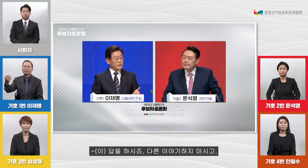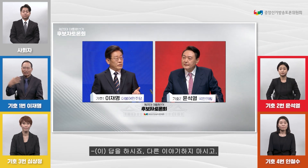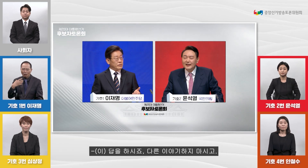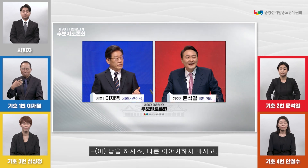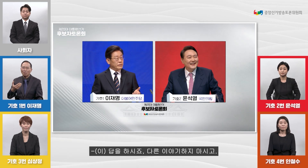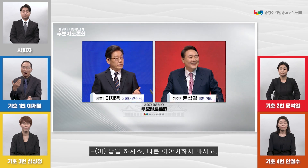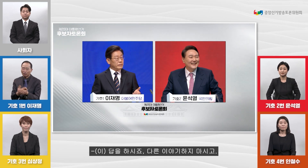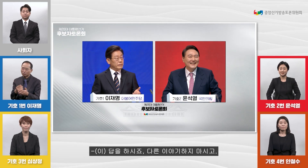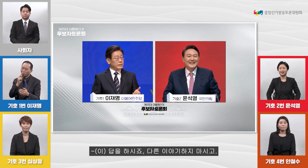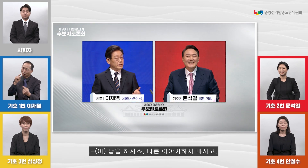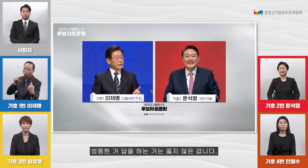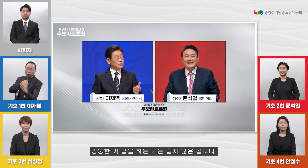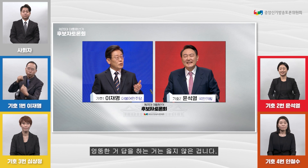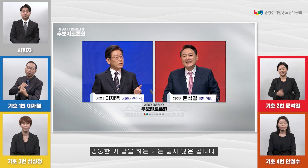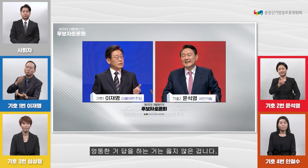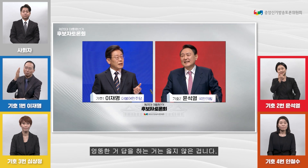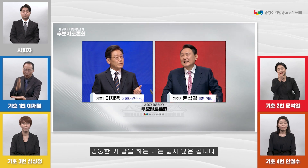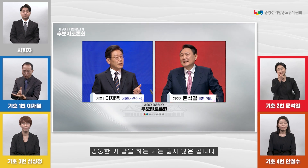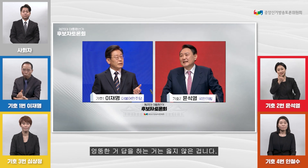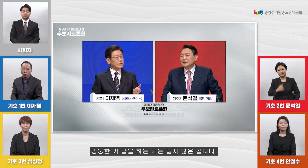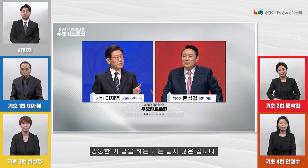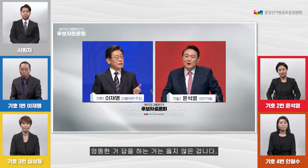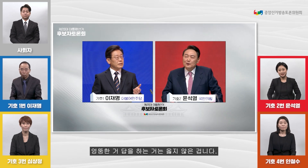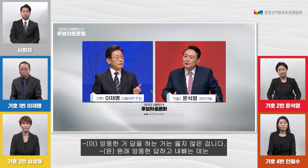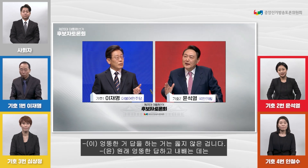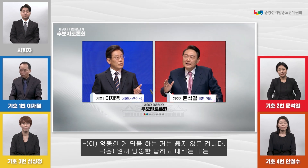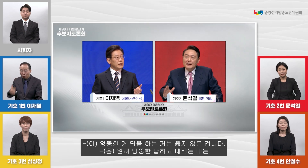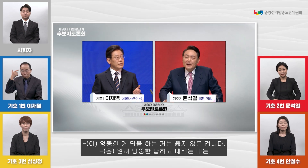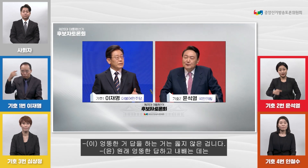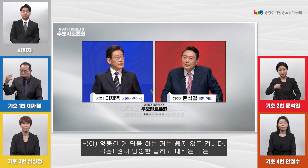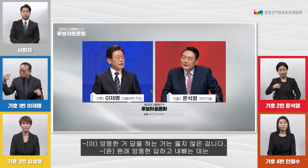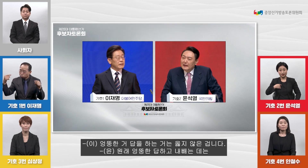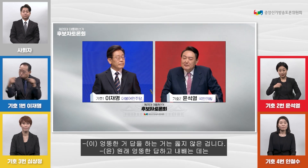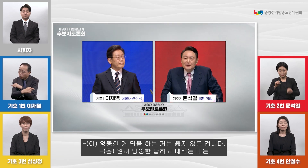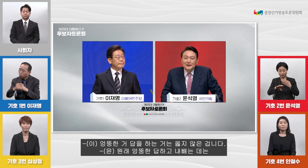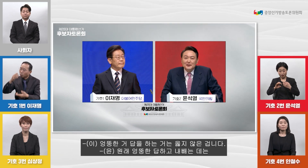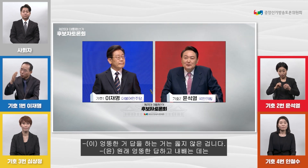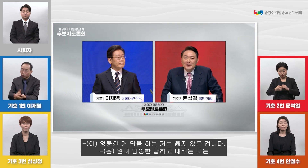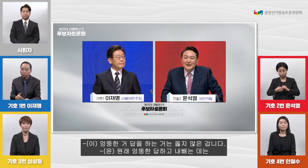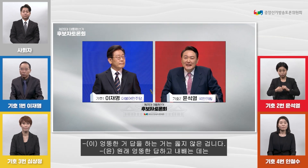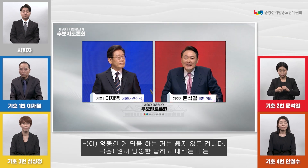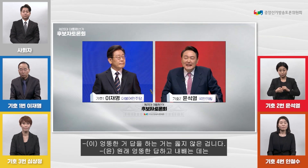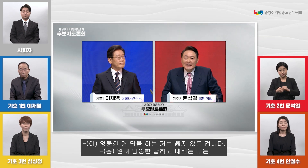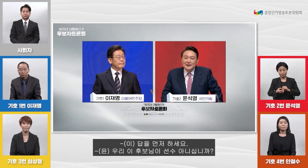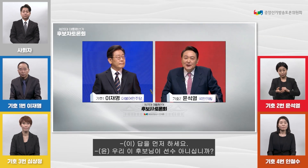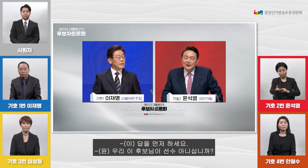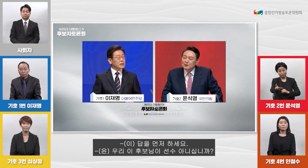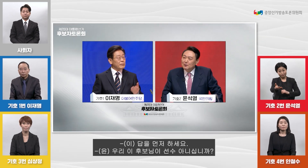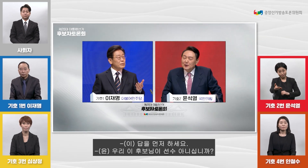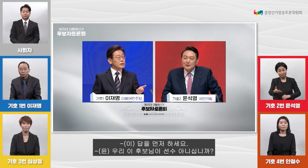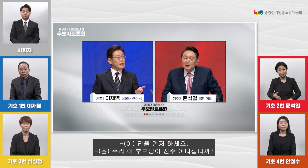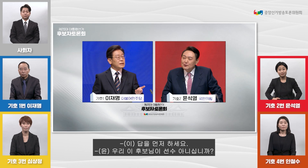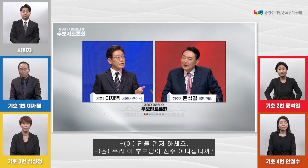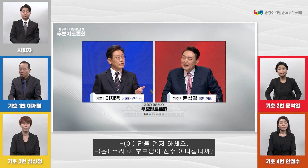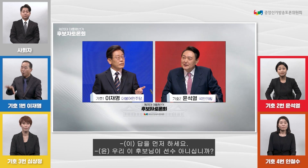마시고. 엉뚱한 거 답을 하는 거는 엉뚱한 옳지 않은 답하고 겁니다. 내빼는 데는 우리 답을 먼저 하세요. 선수